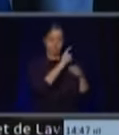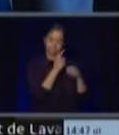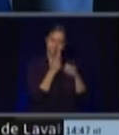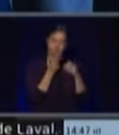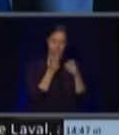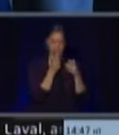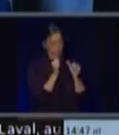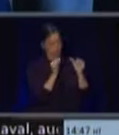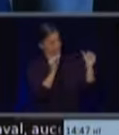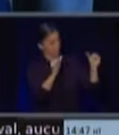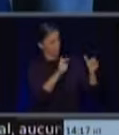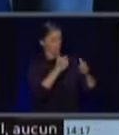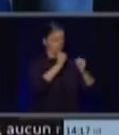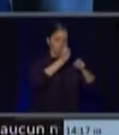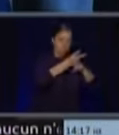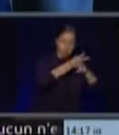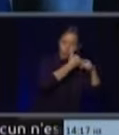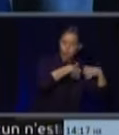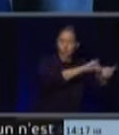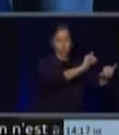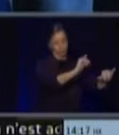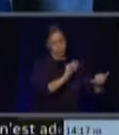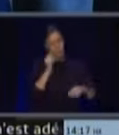doit être sécuritaire.